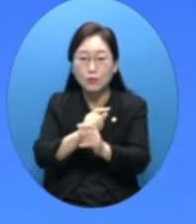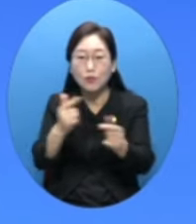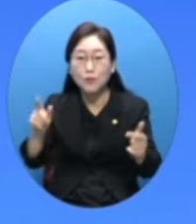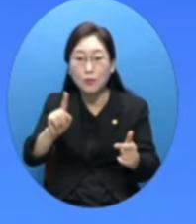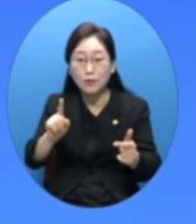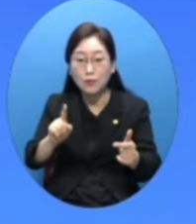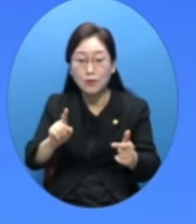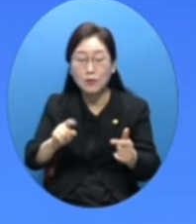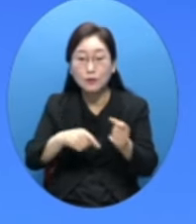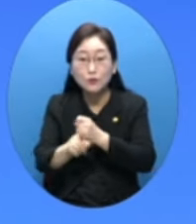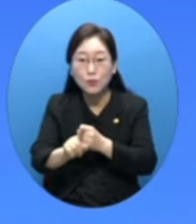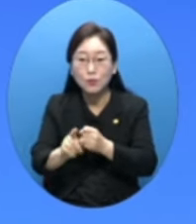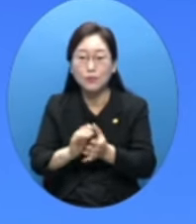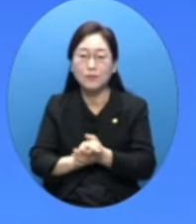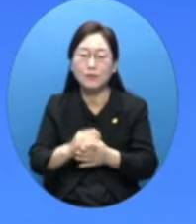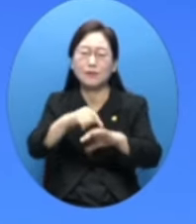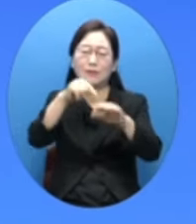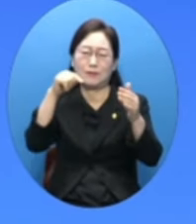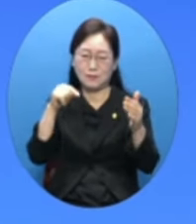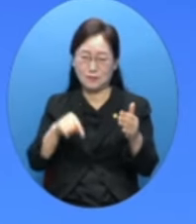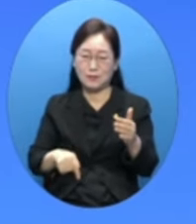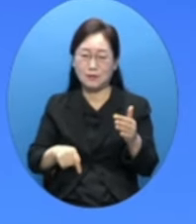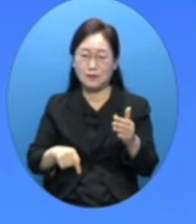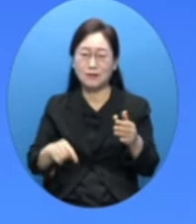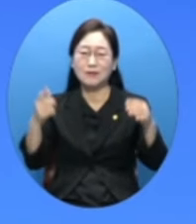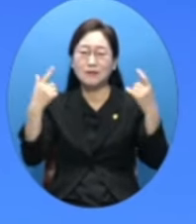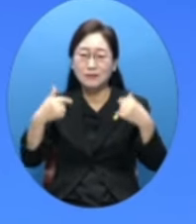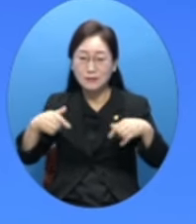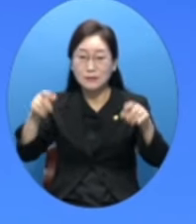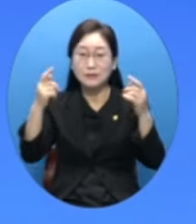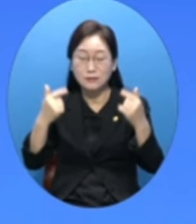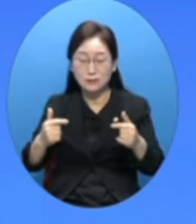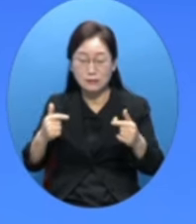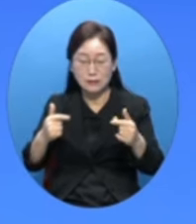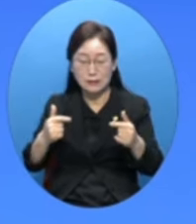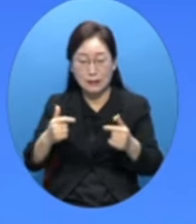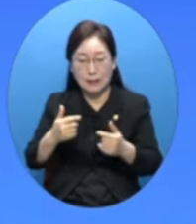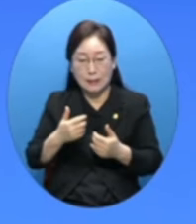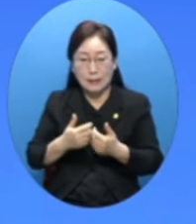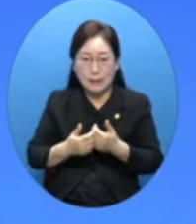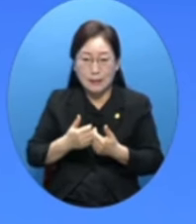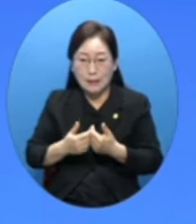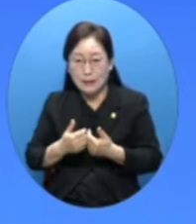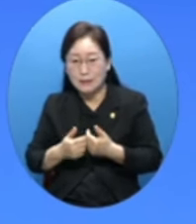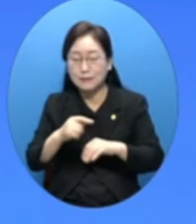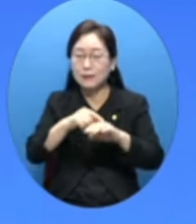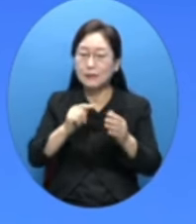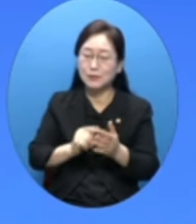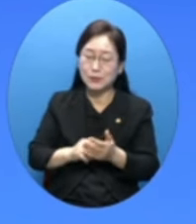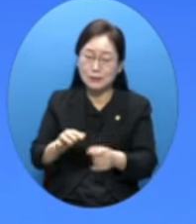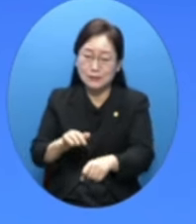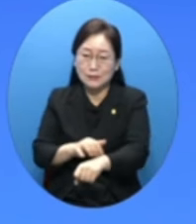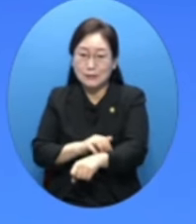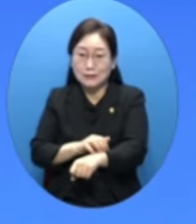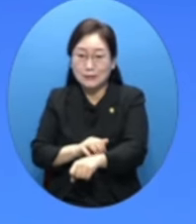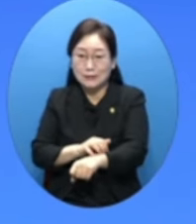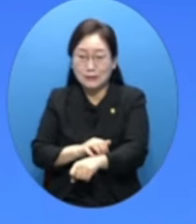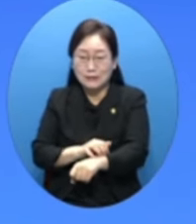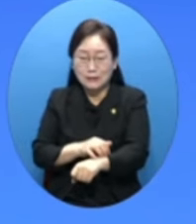성경을 보니까 마음에 늘 거리낌을 주고 마음을 불편하게 하는 이런